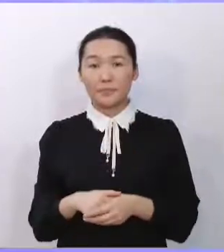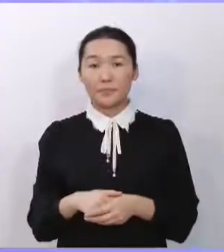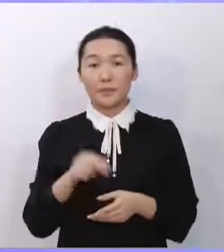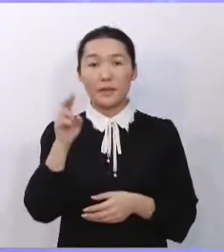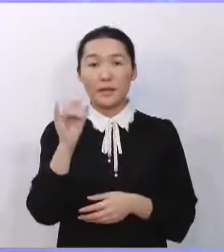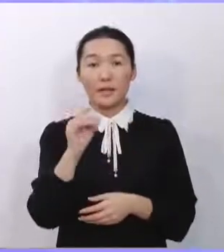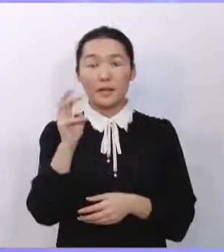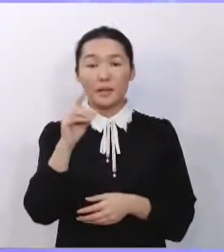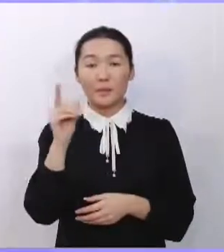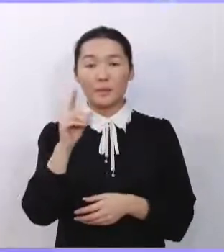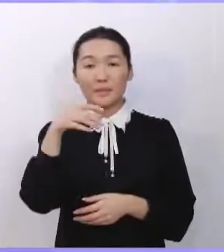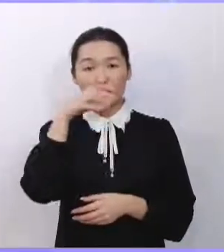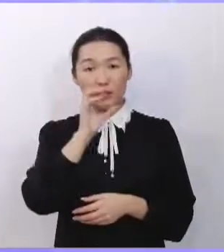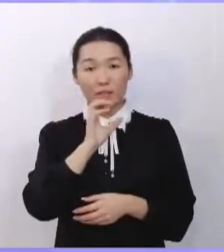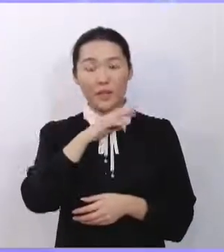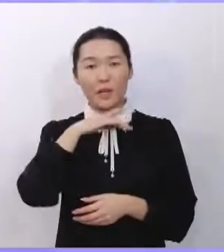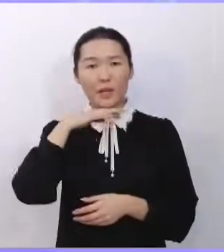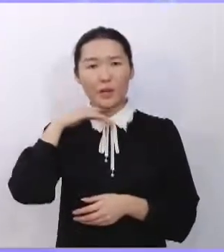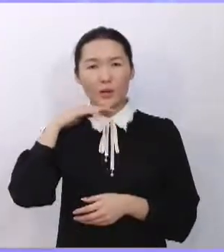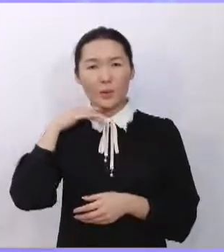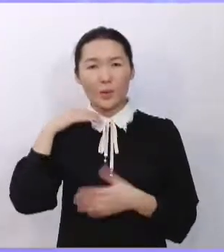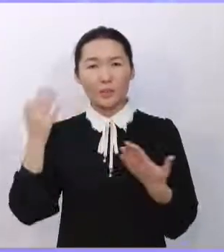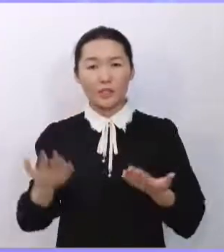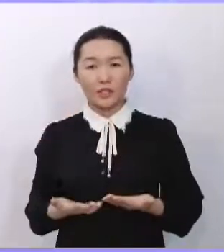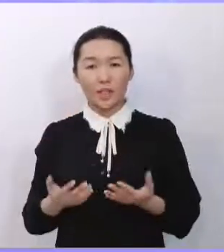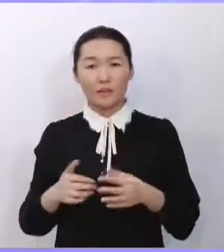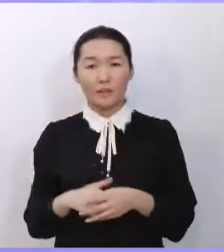Кымыз ичкиле, көп жашагыла.